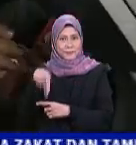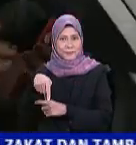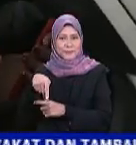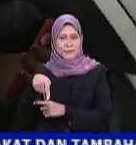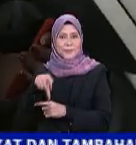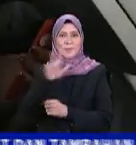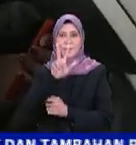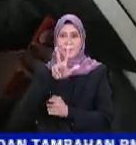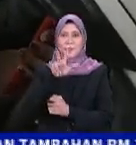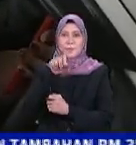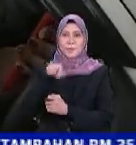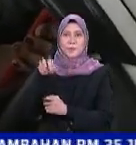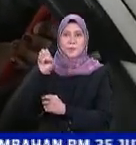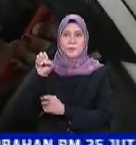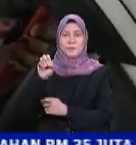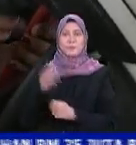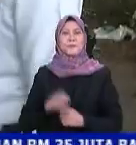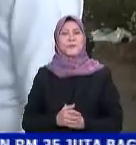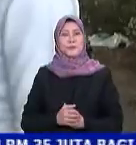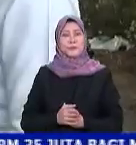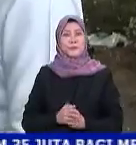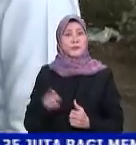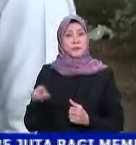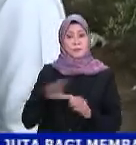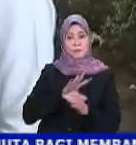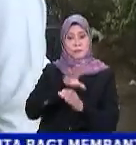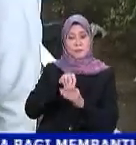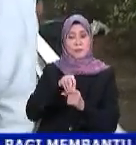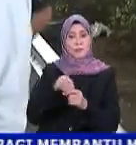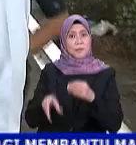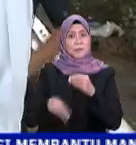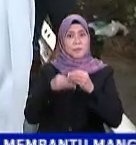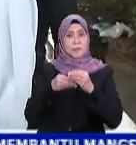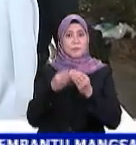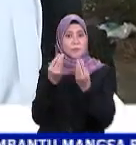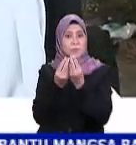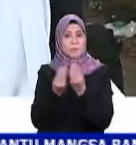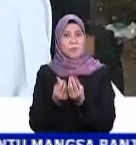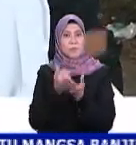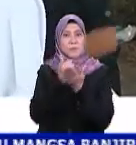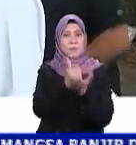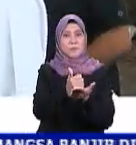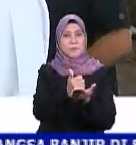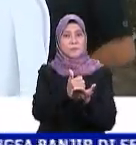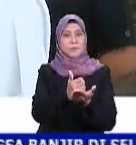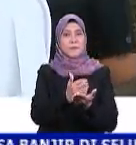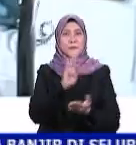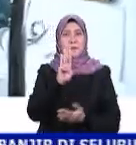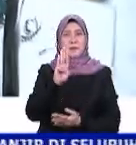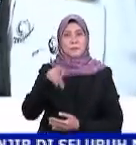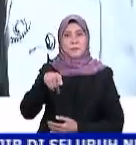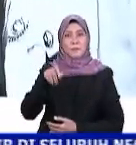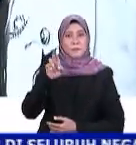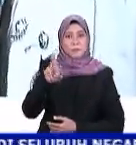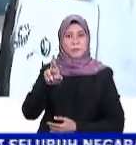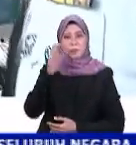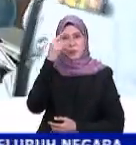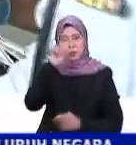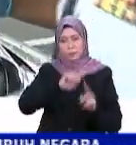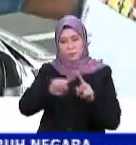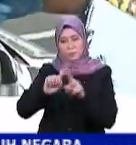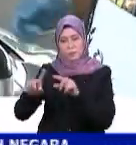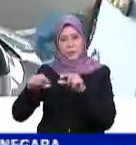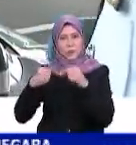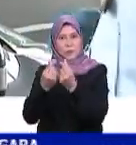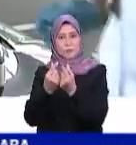PKP 3.0. Ia melibatkan penambahan kadar bantuan prihatin rakyat BPR untuk pelbagai